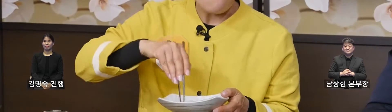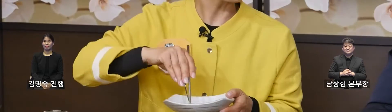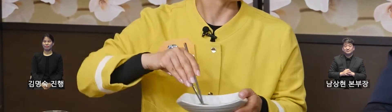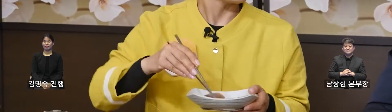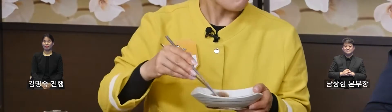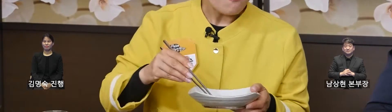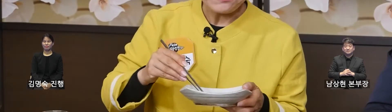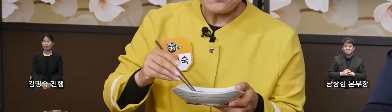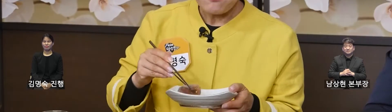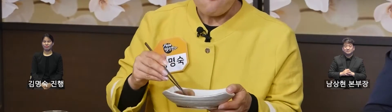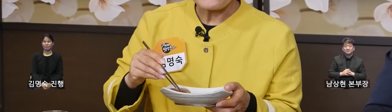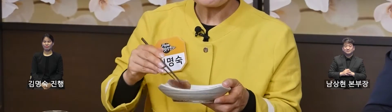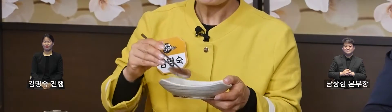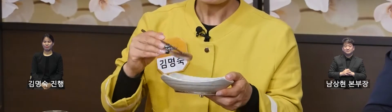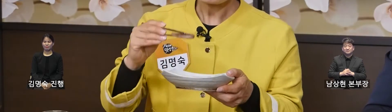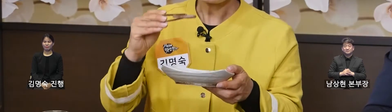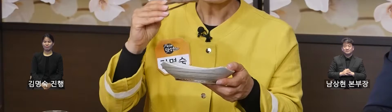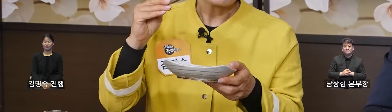아,